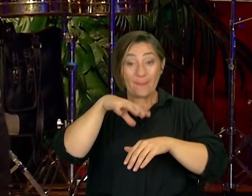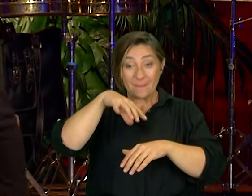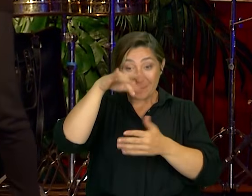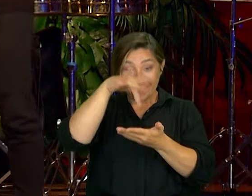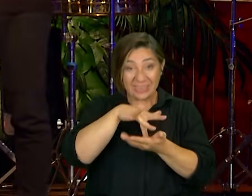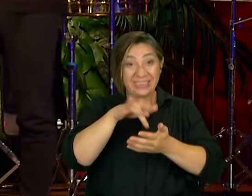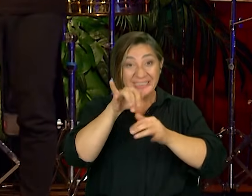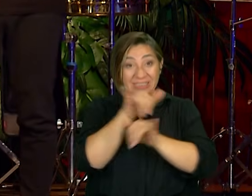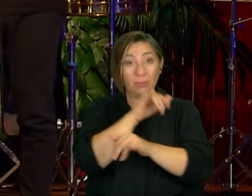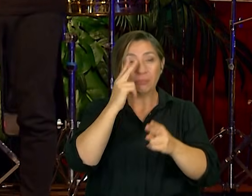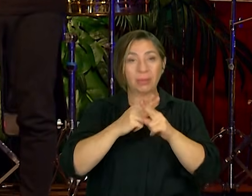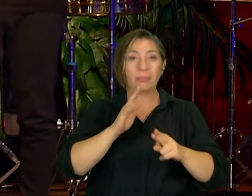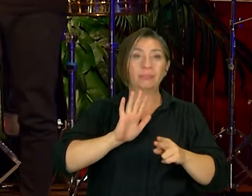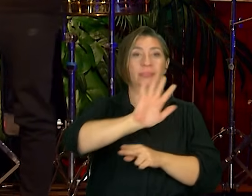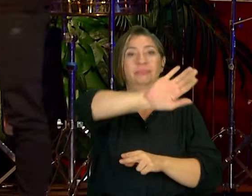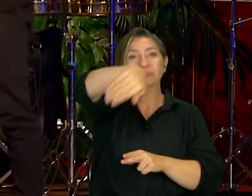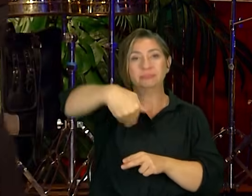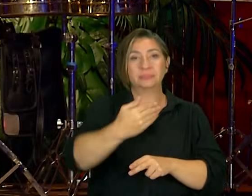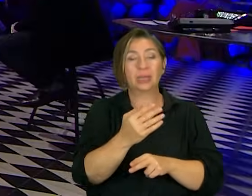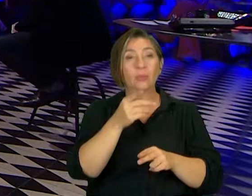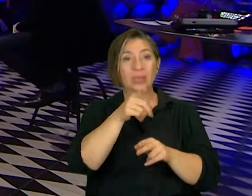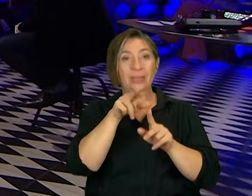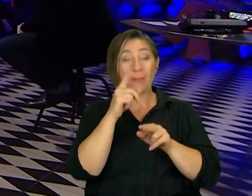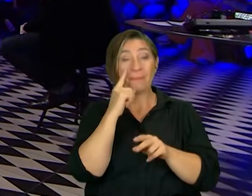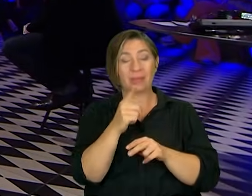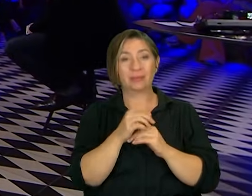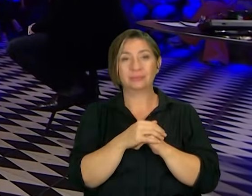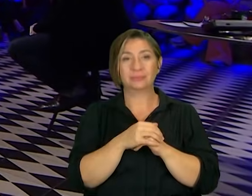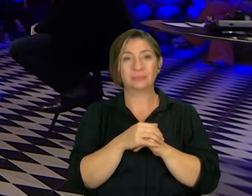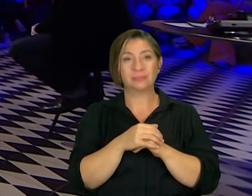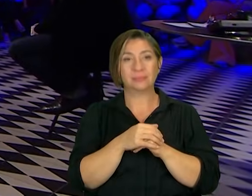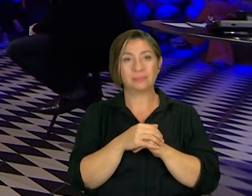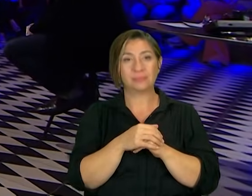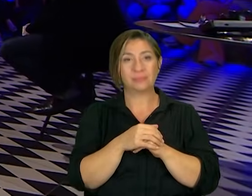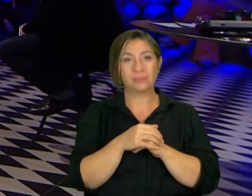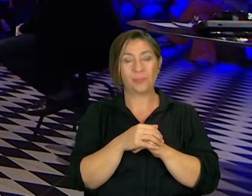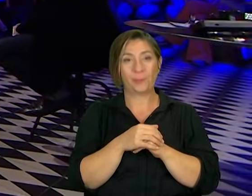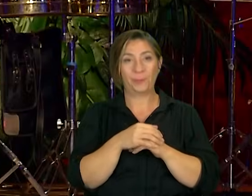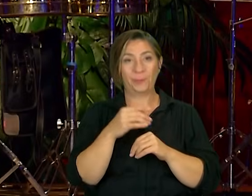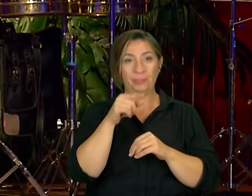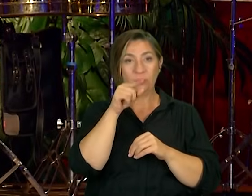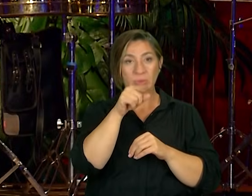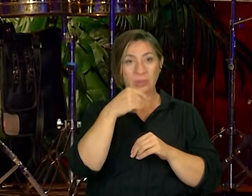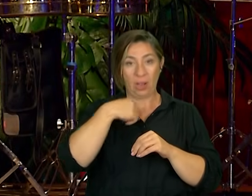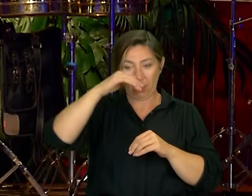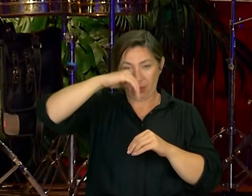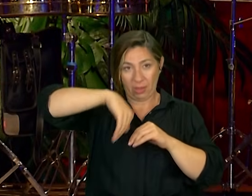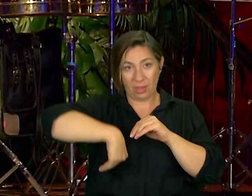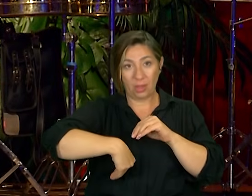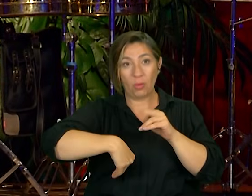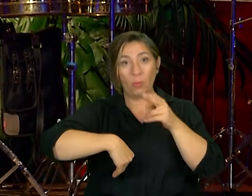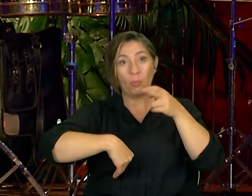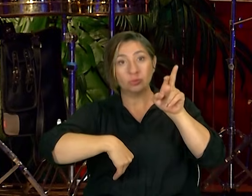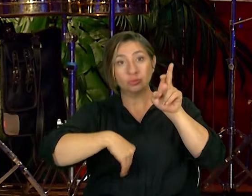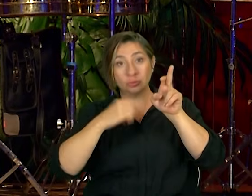zayıflatırsa hemen çok çabuk merkeze atak yapıp içeri giriyorum. Burada yaptığım gibi bakın. Mesela burada ben aşağıya doğru bastırdım. Burayı